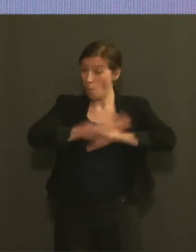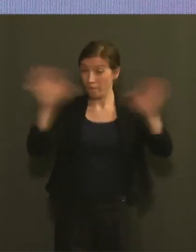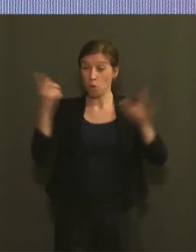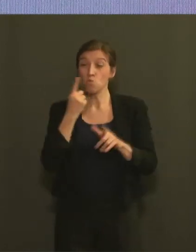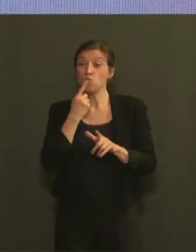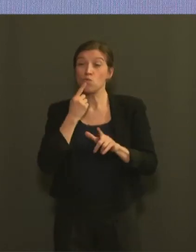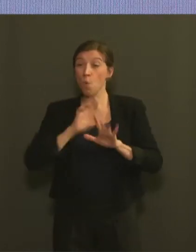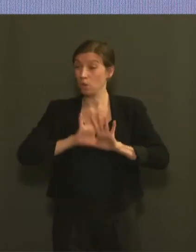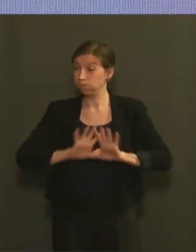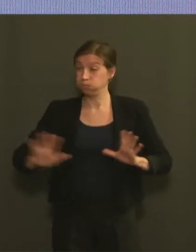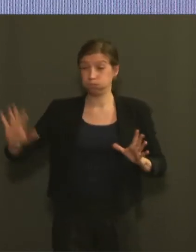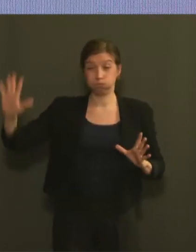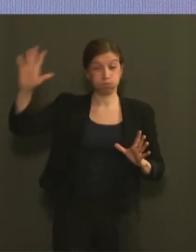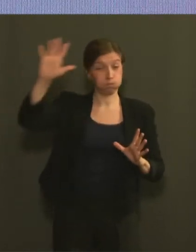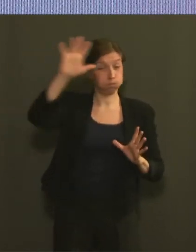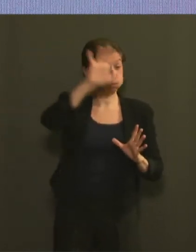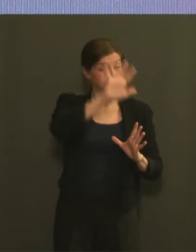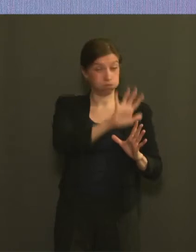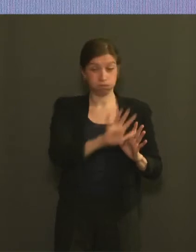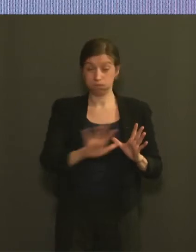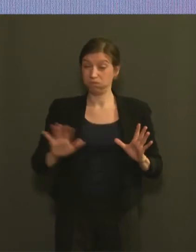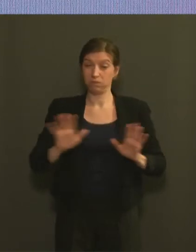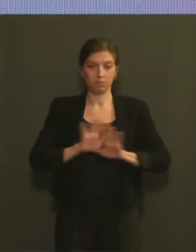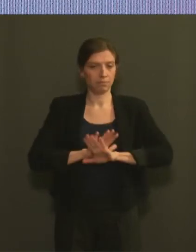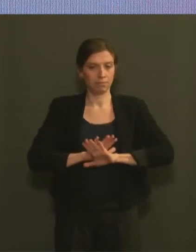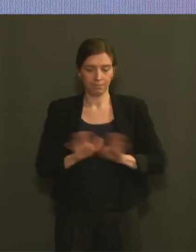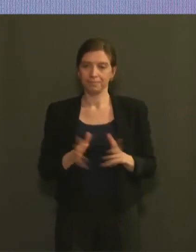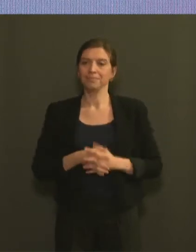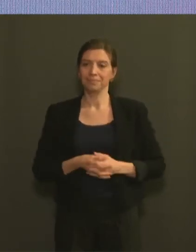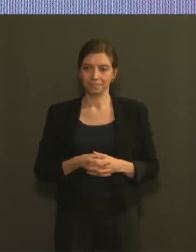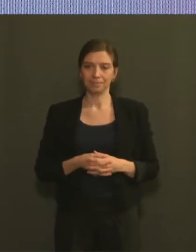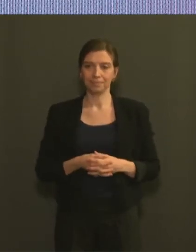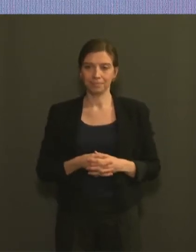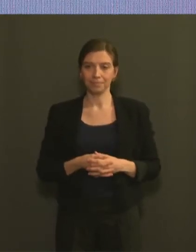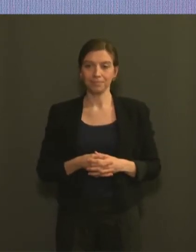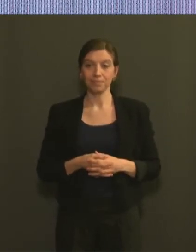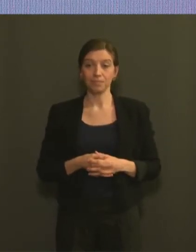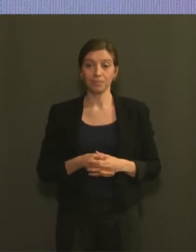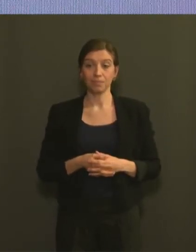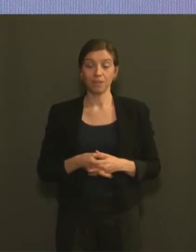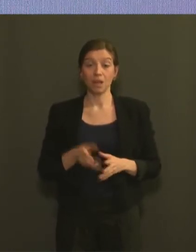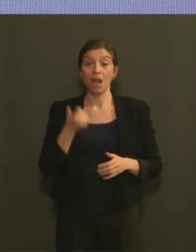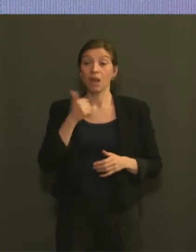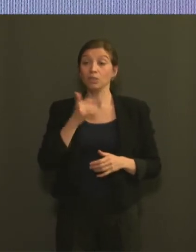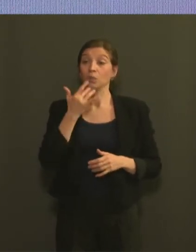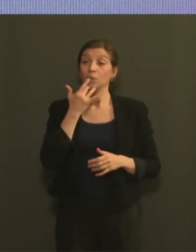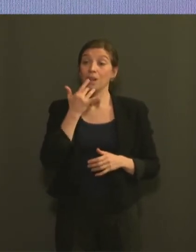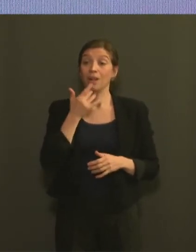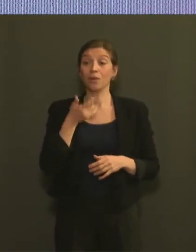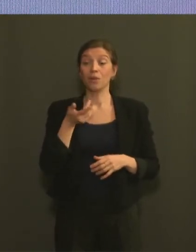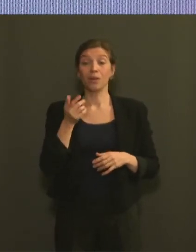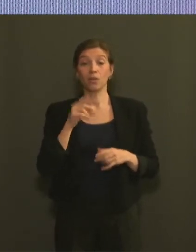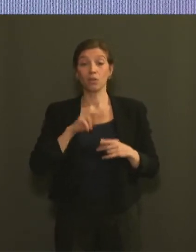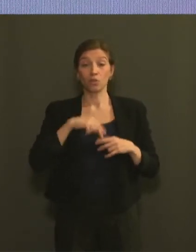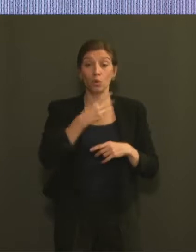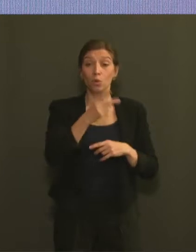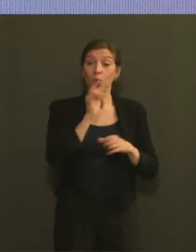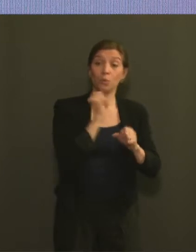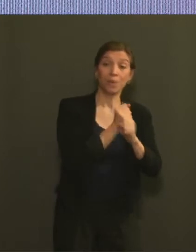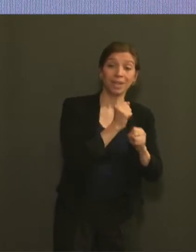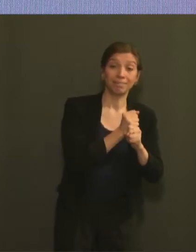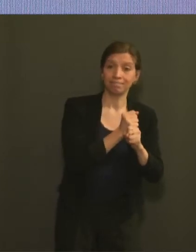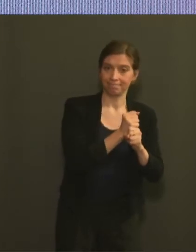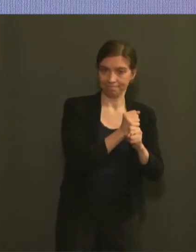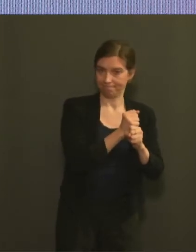de quarantaine comme vous le problème nous aurons pour de cuir noir de bercloux truquer un match qu